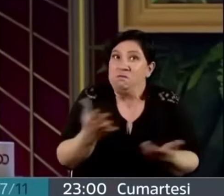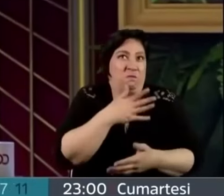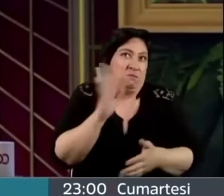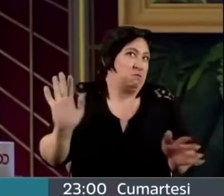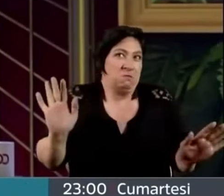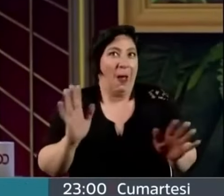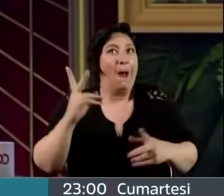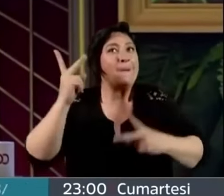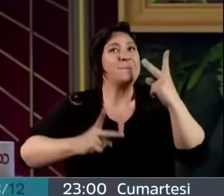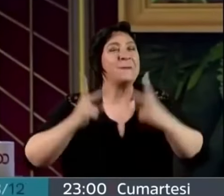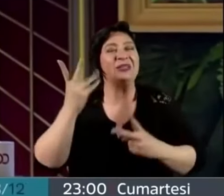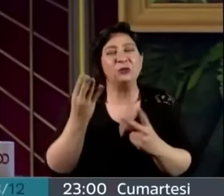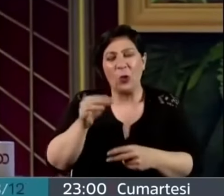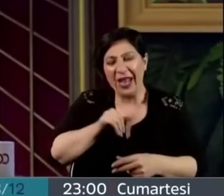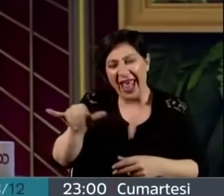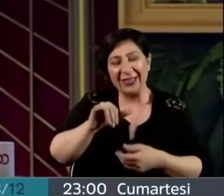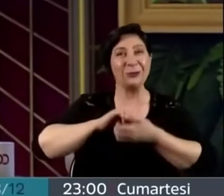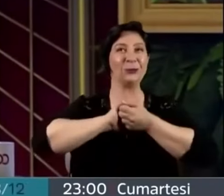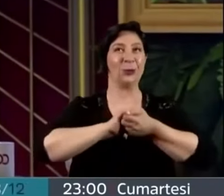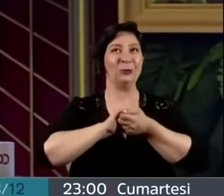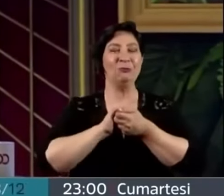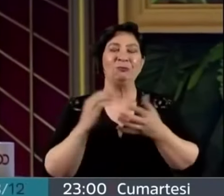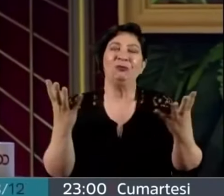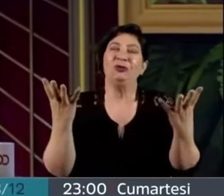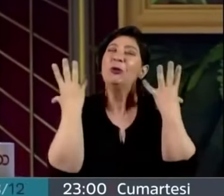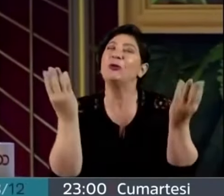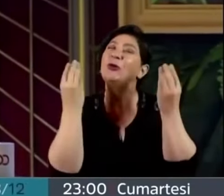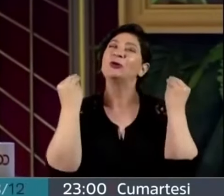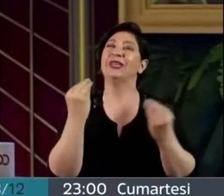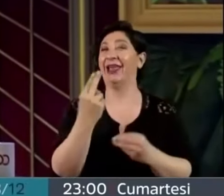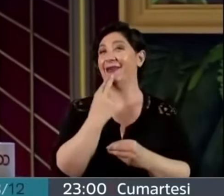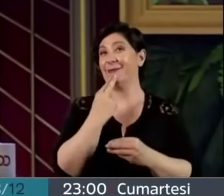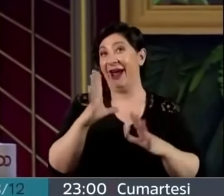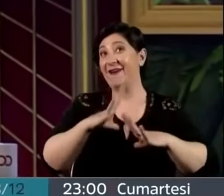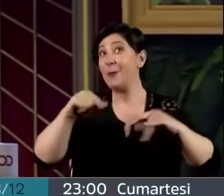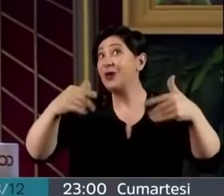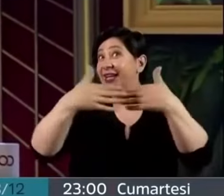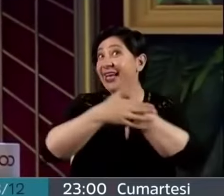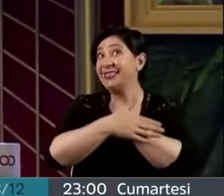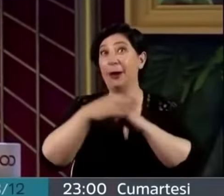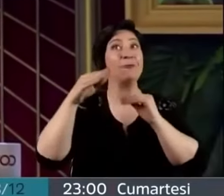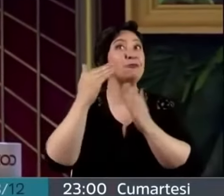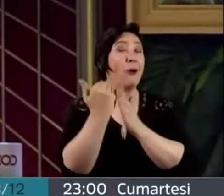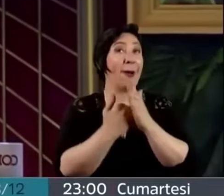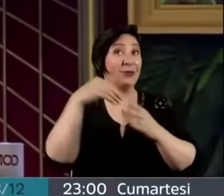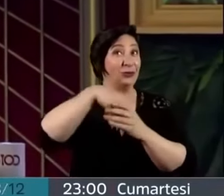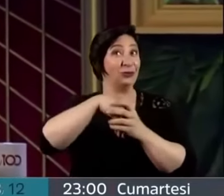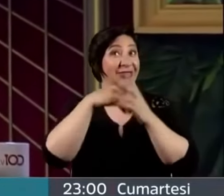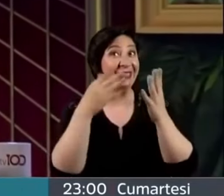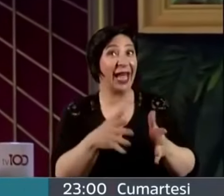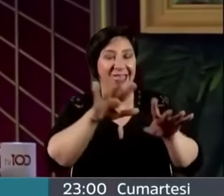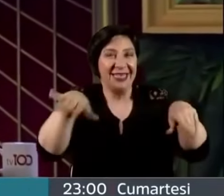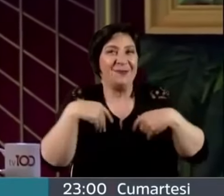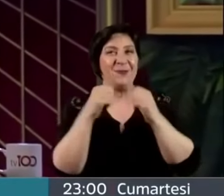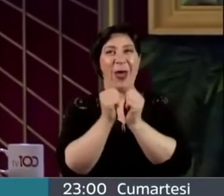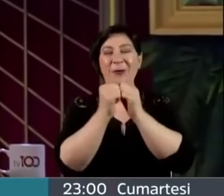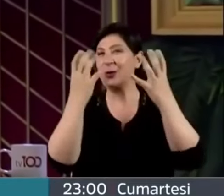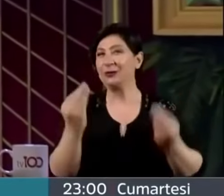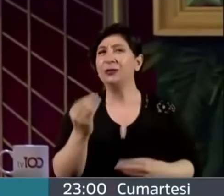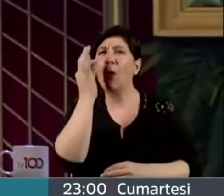bilmiyorum. Bazıları çok yakın dostlarım. Çok da güzel hanımlar var. Bu gece program boyunca sizlerle